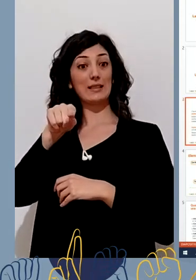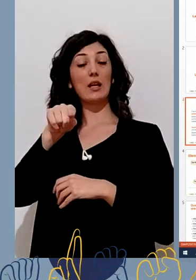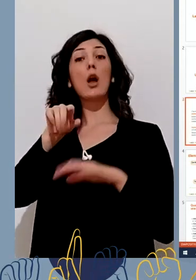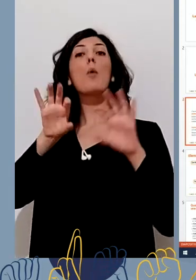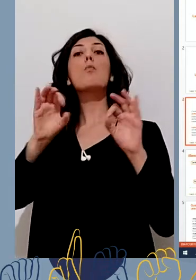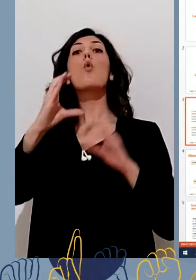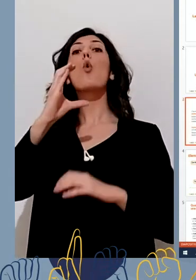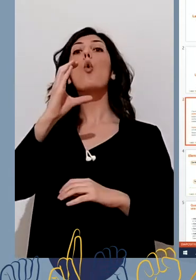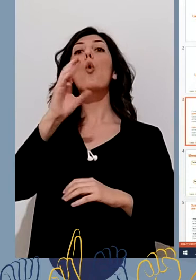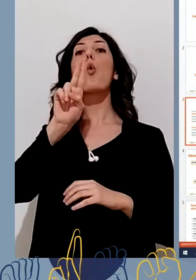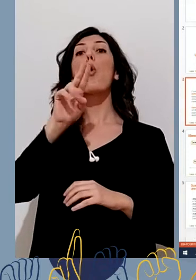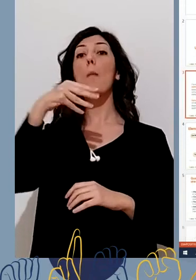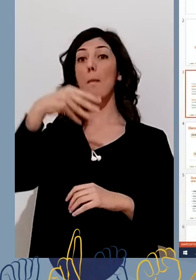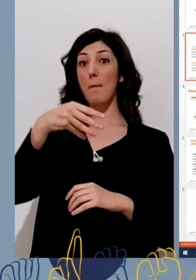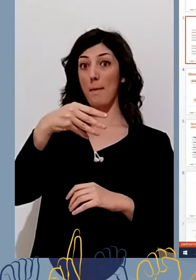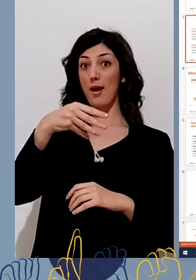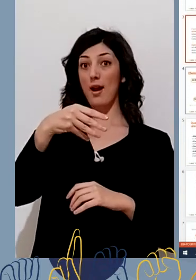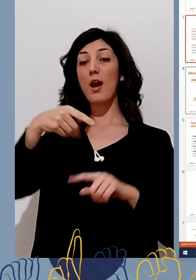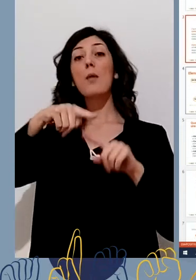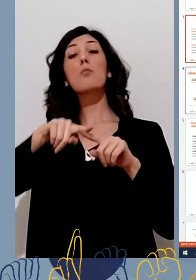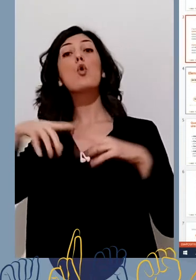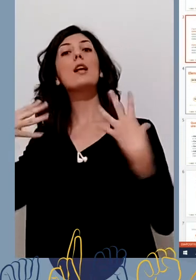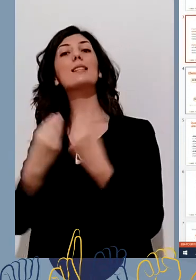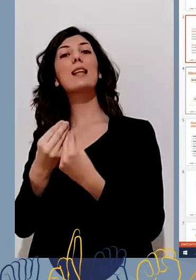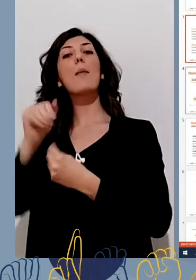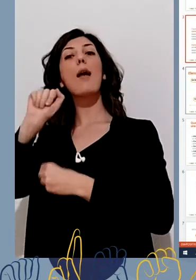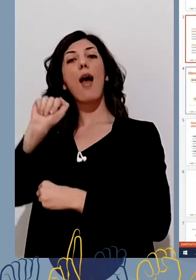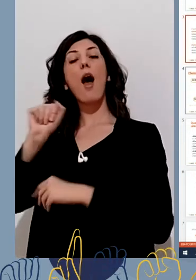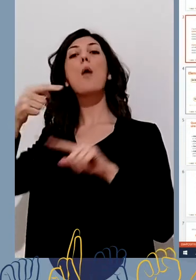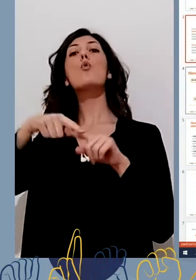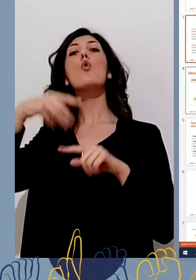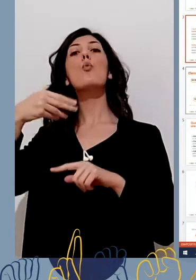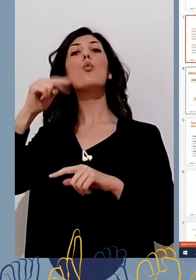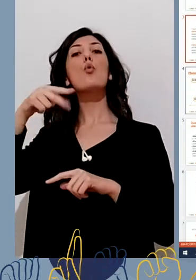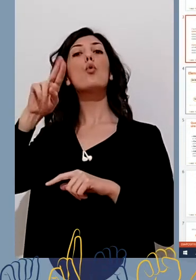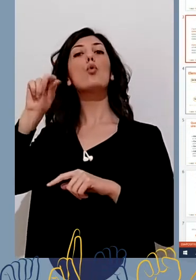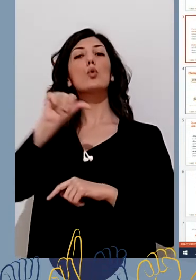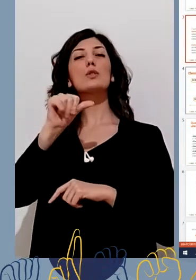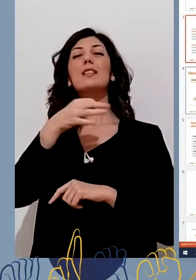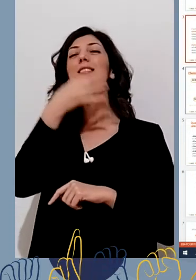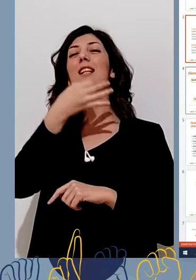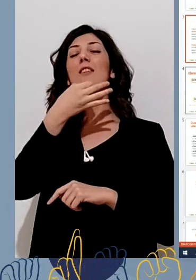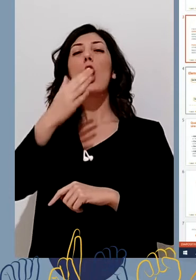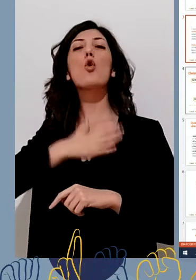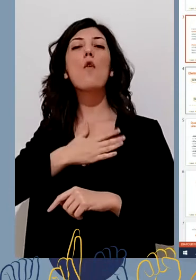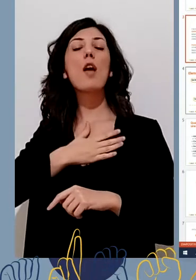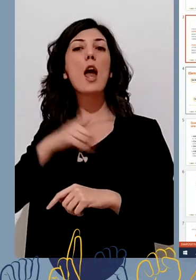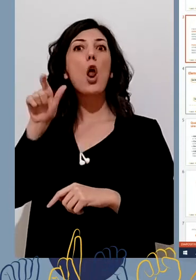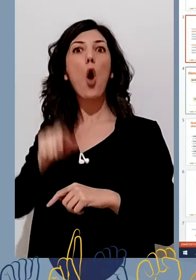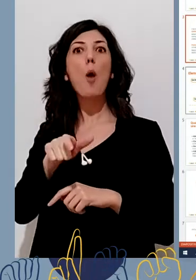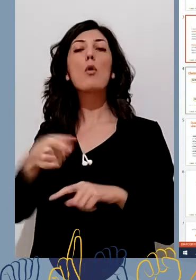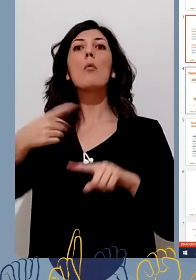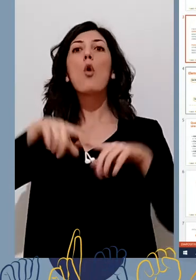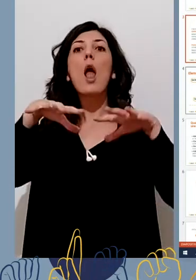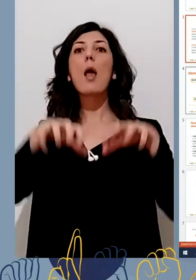con, insieme a, e munus, ovvero obbligo, dovere, ma anche impegno, funzione,